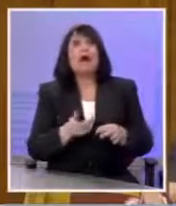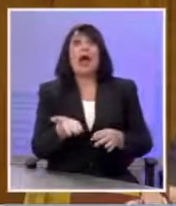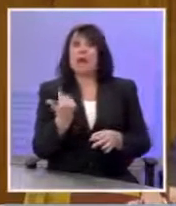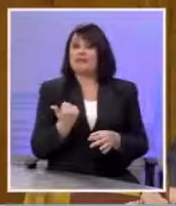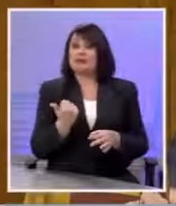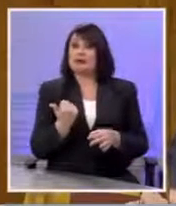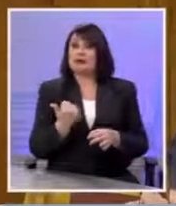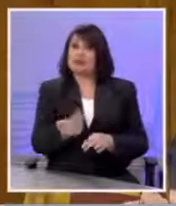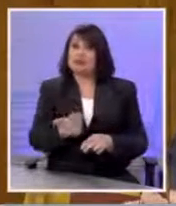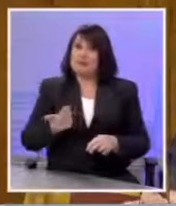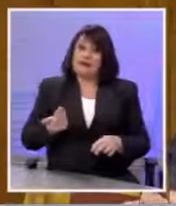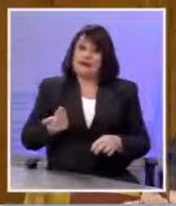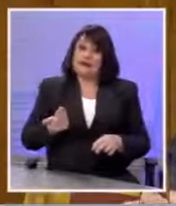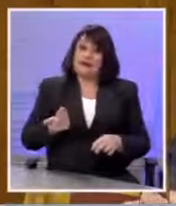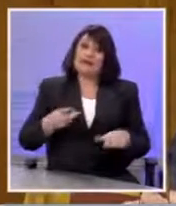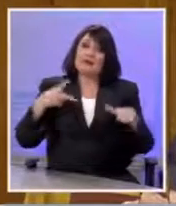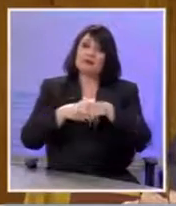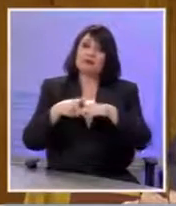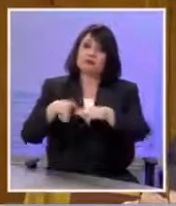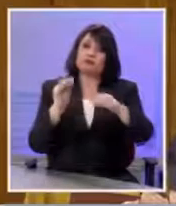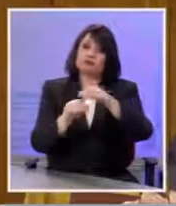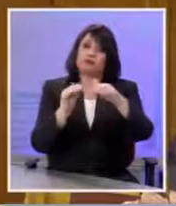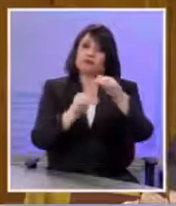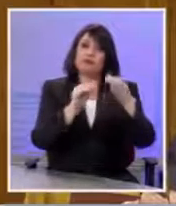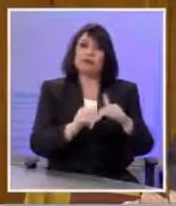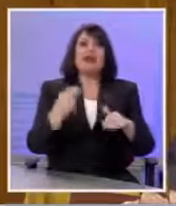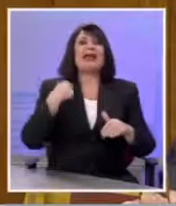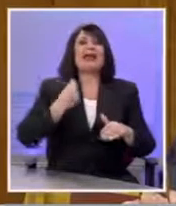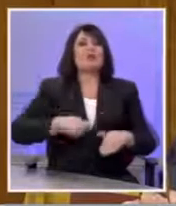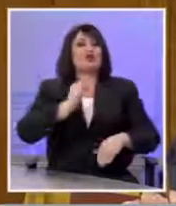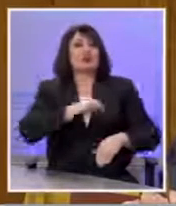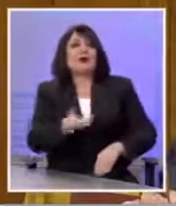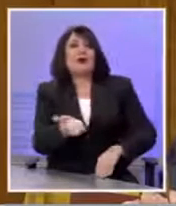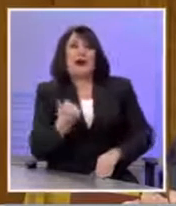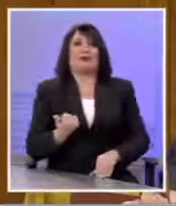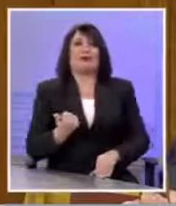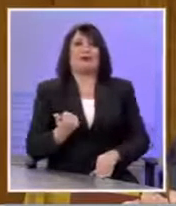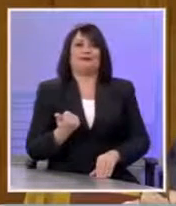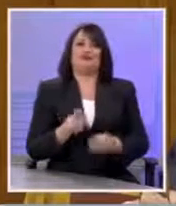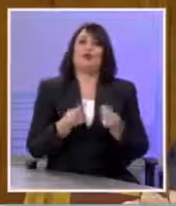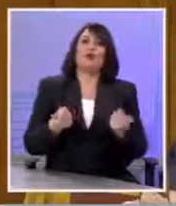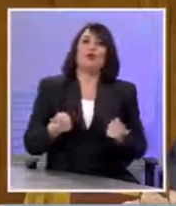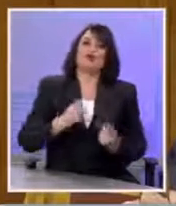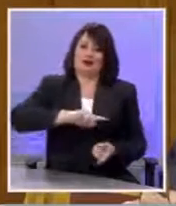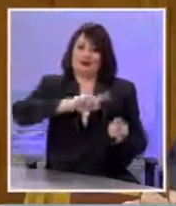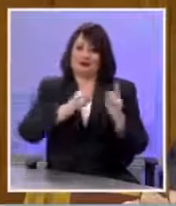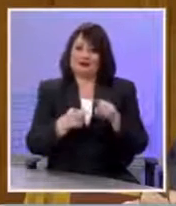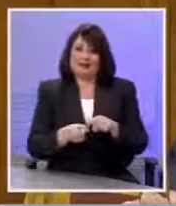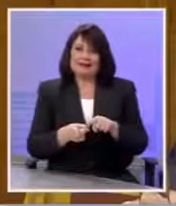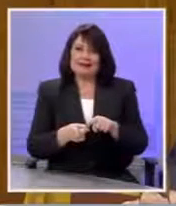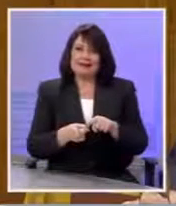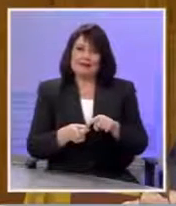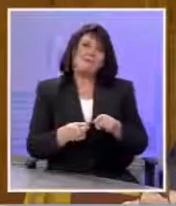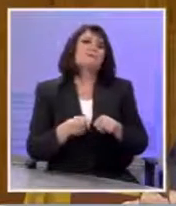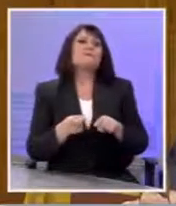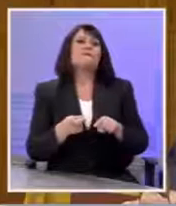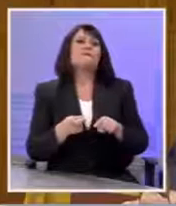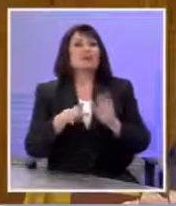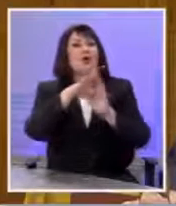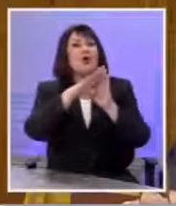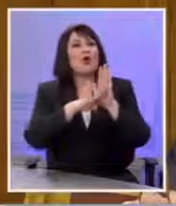δεν σχεδιάστηκαν οι προηγούμενες ανακεφαλαιοποίησεις με όρους δημοσίου συμφέροντος. Αντιθέτως, σχεδιάστηκαν με